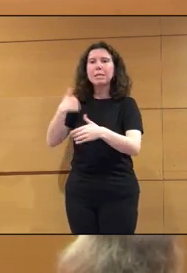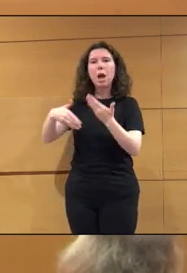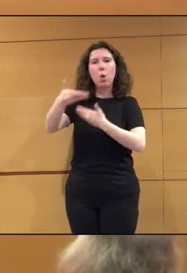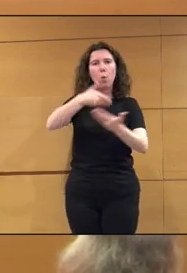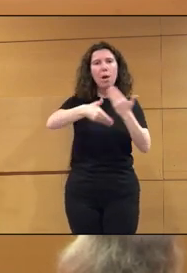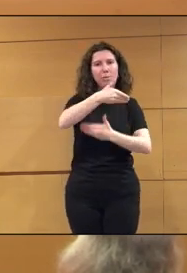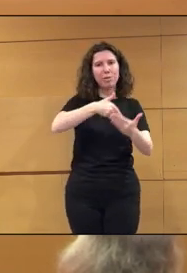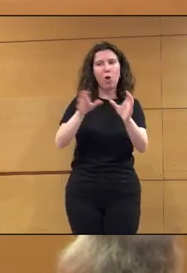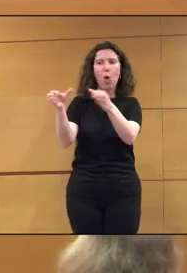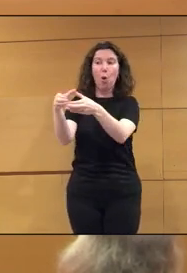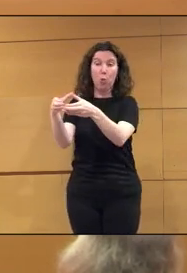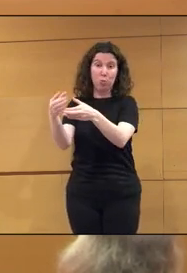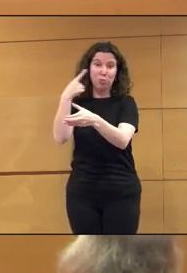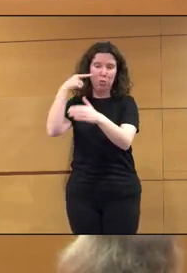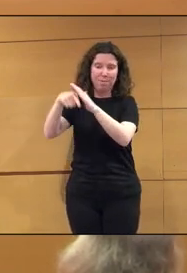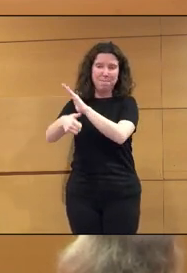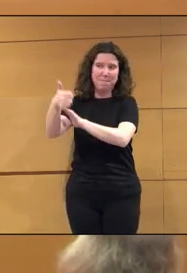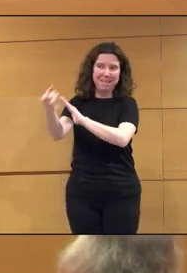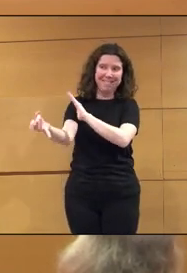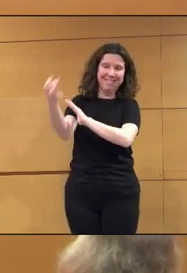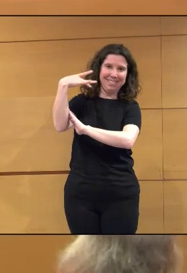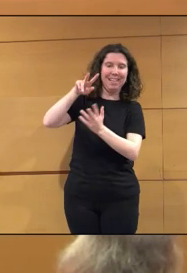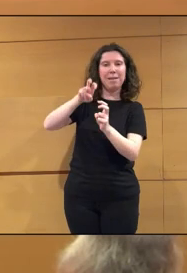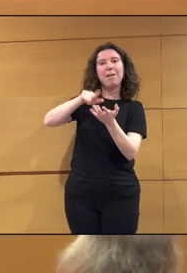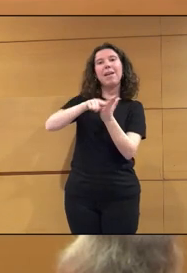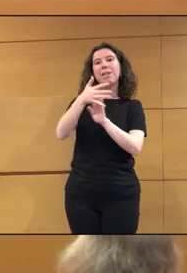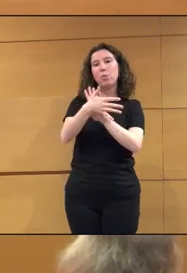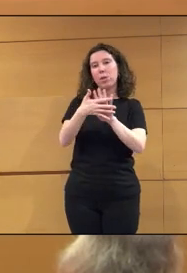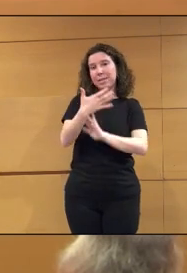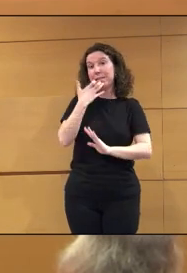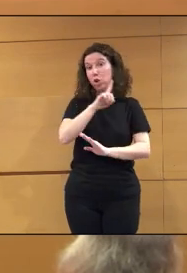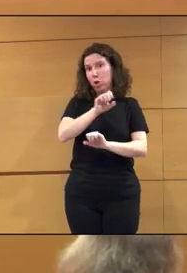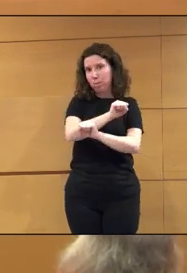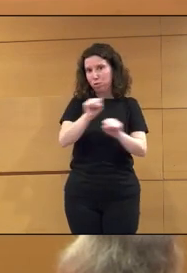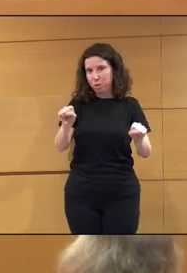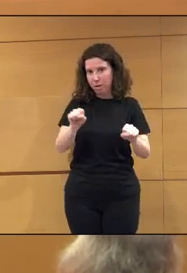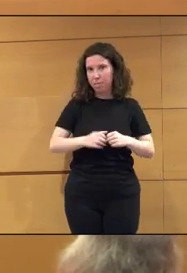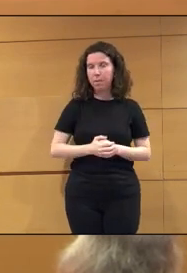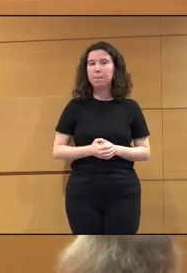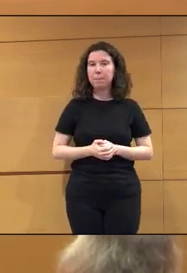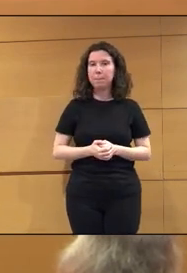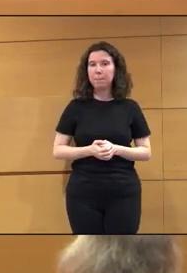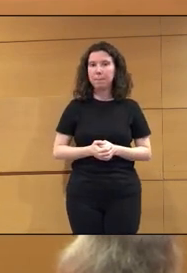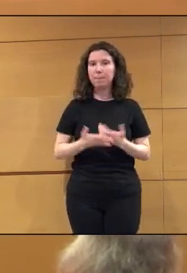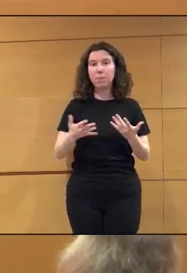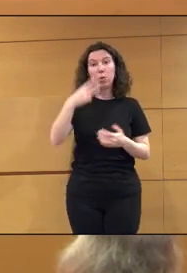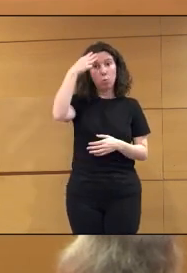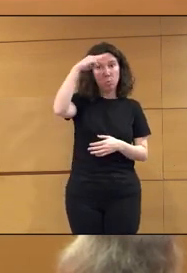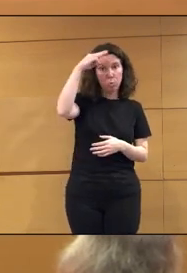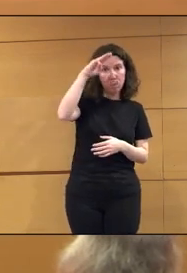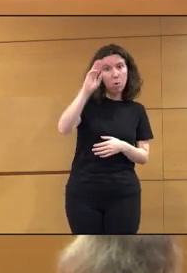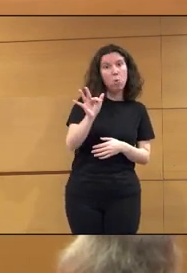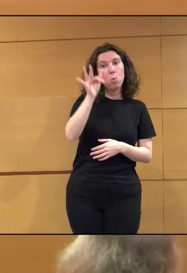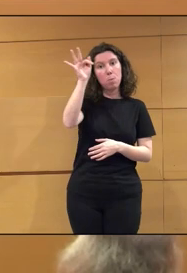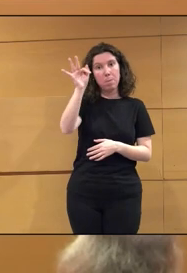més que nosaltres sobre la llengua de signes, si no, no podríem fer-ho. I tant a la Universitat Pompeu Fabra com a la